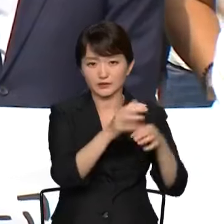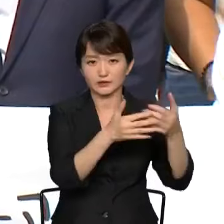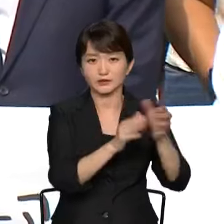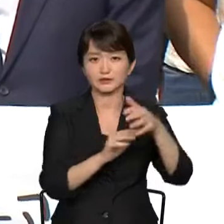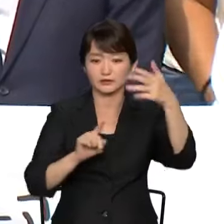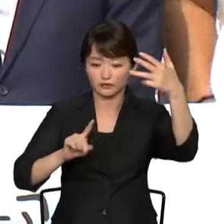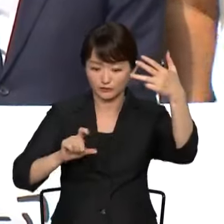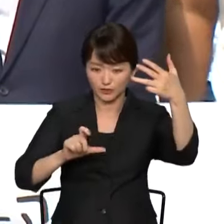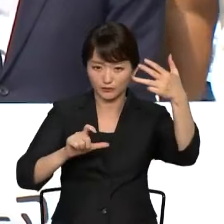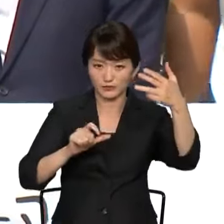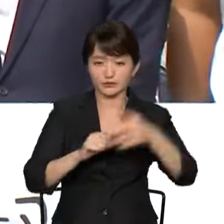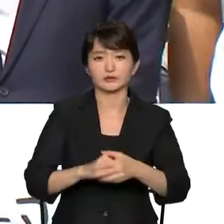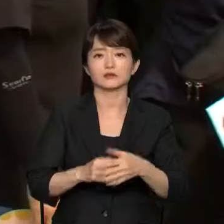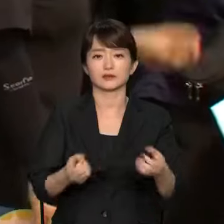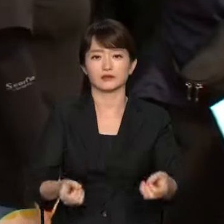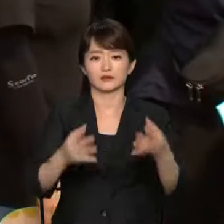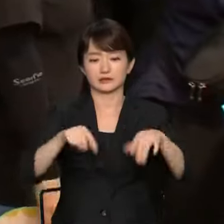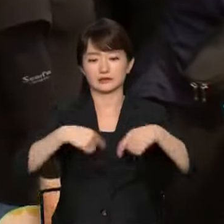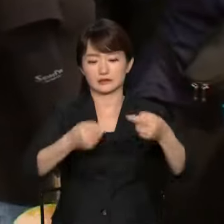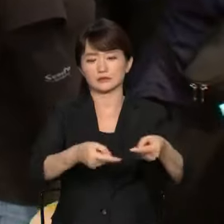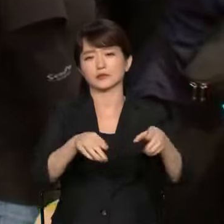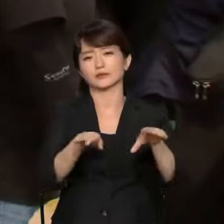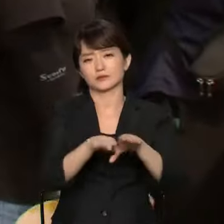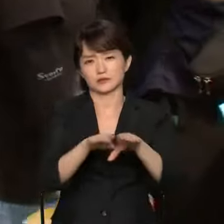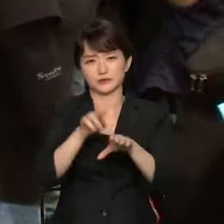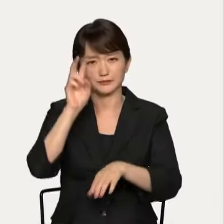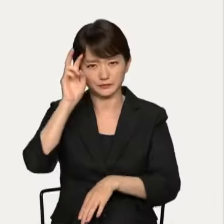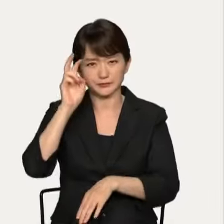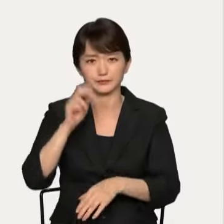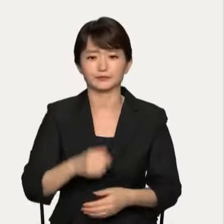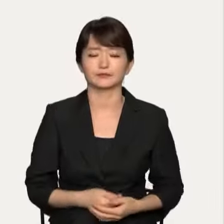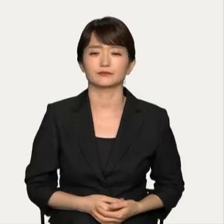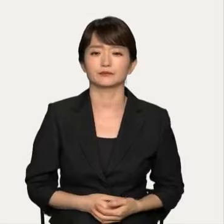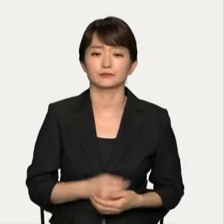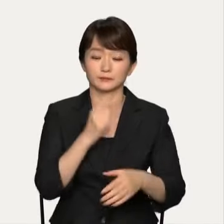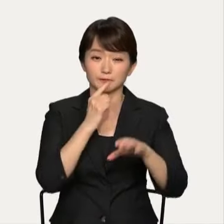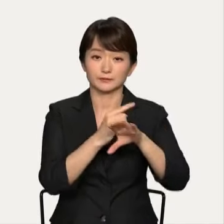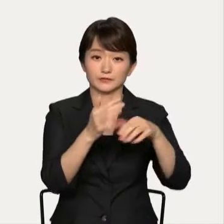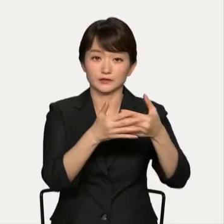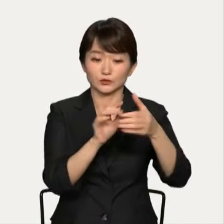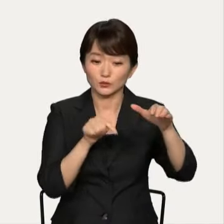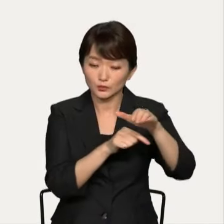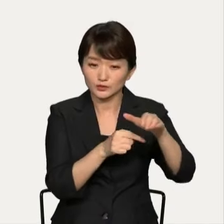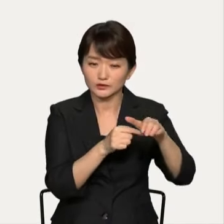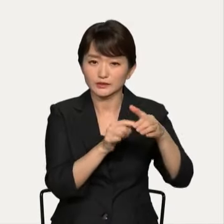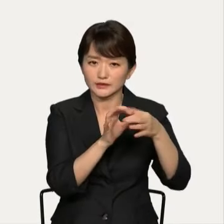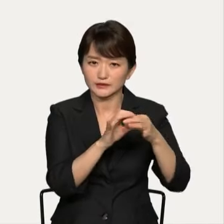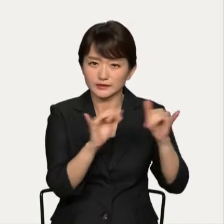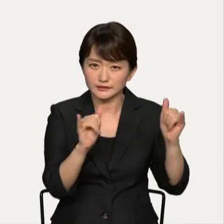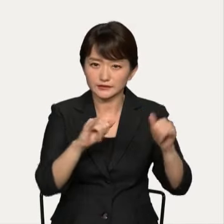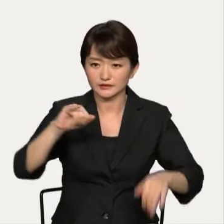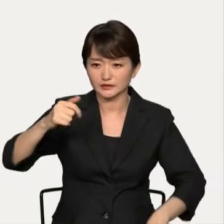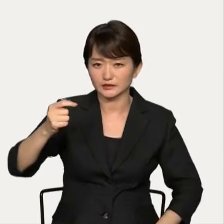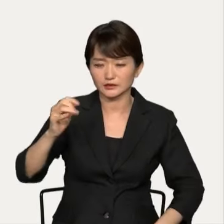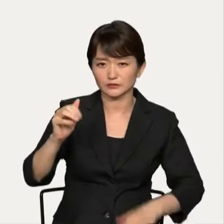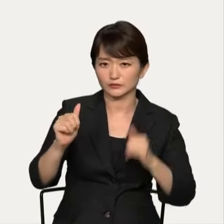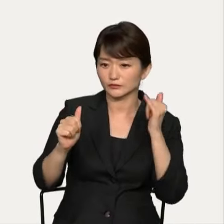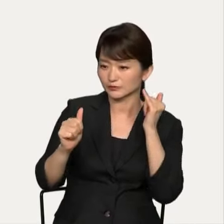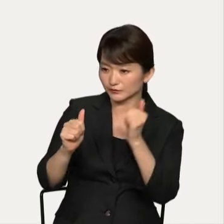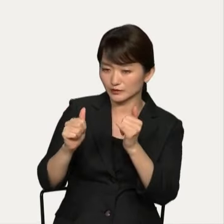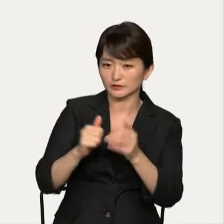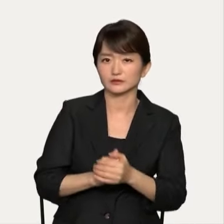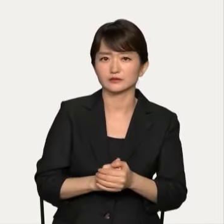광복절 경축식에 일제히 불참할 것으로 보입니다 민주당 원내 핵심 관계자는 JTBC 확정은